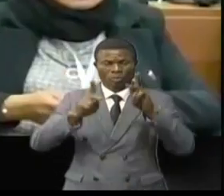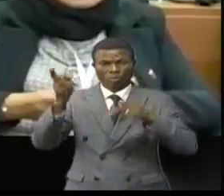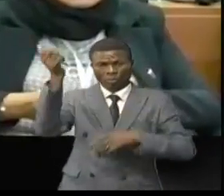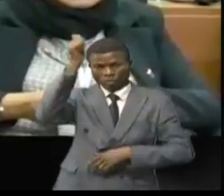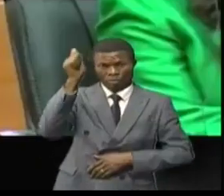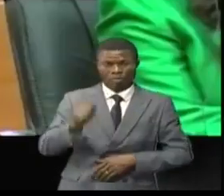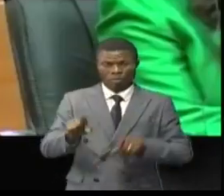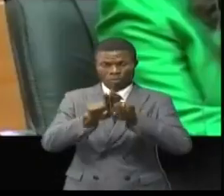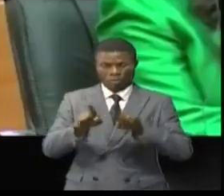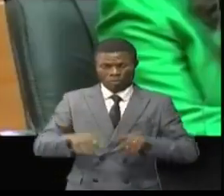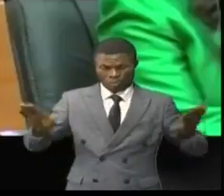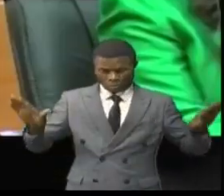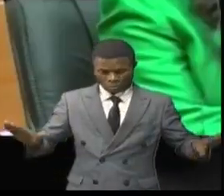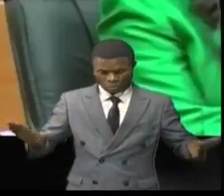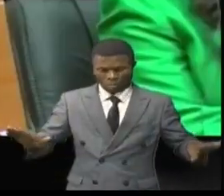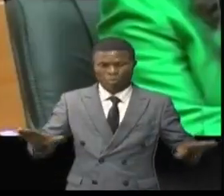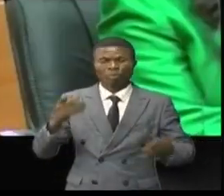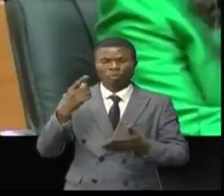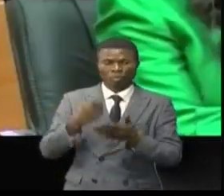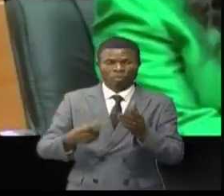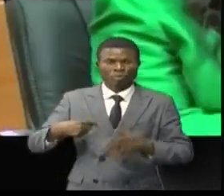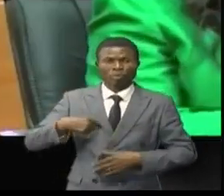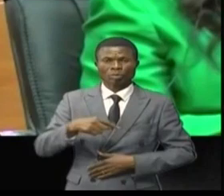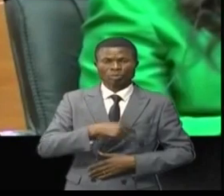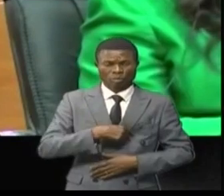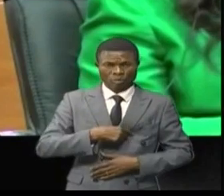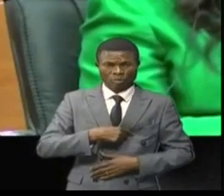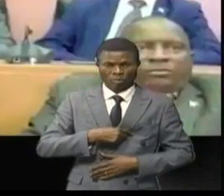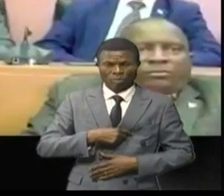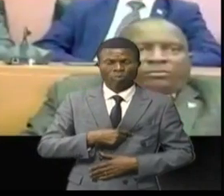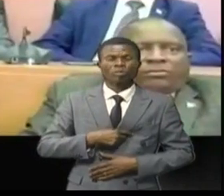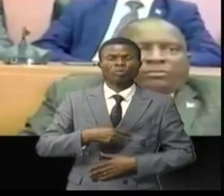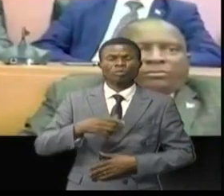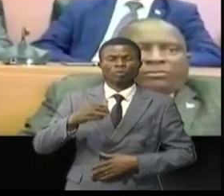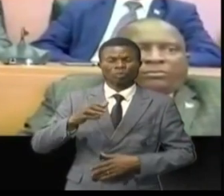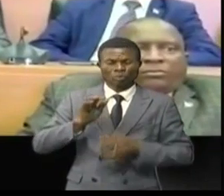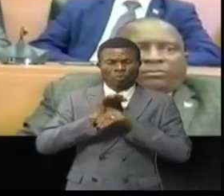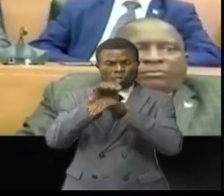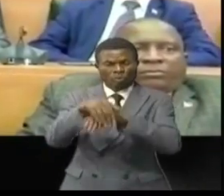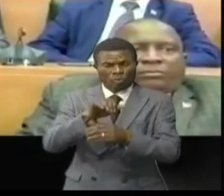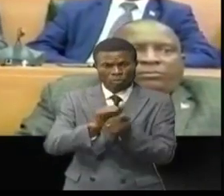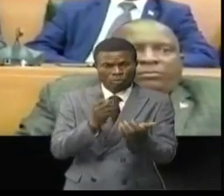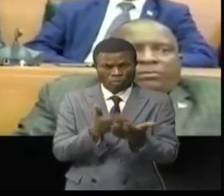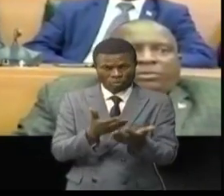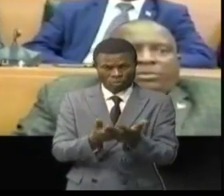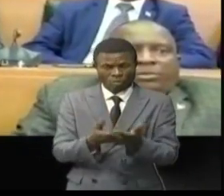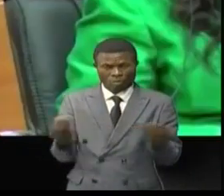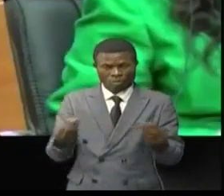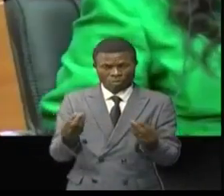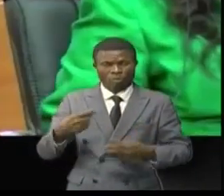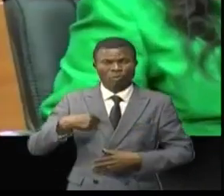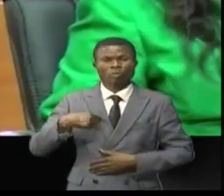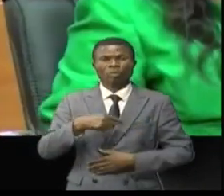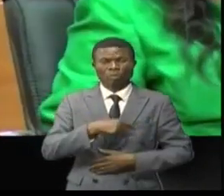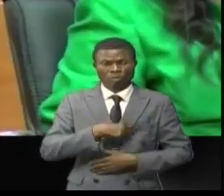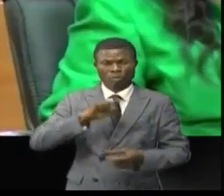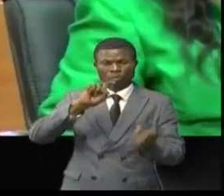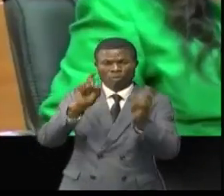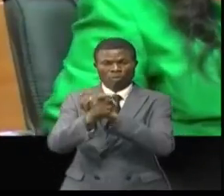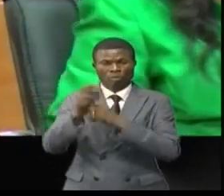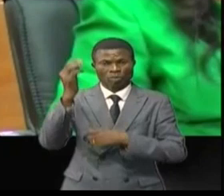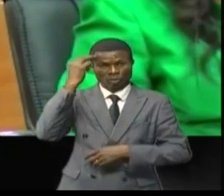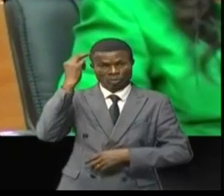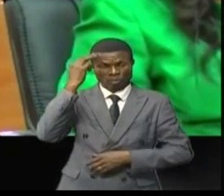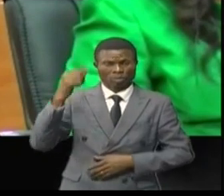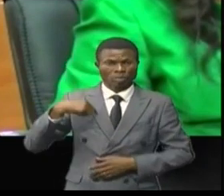et arabes, c'est que nous devons nous sentir interpellés pour que nous puissions changer de